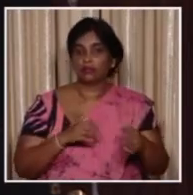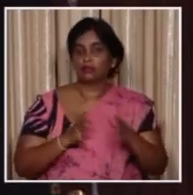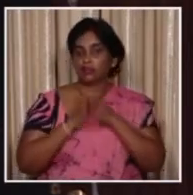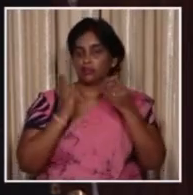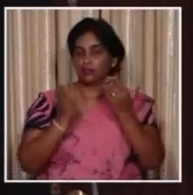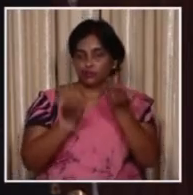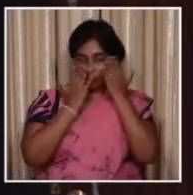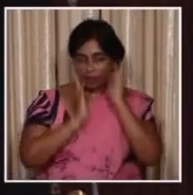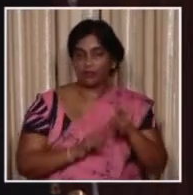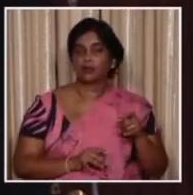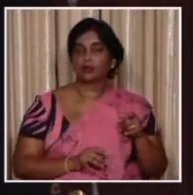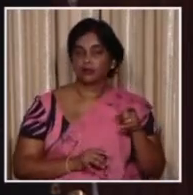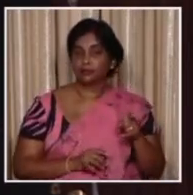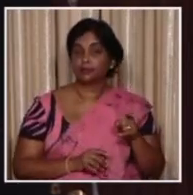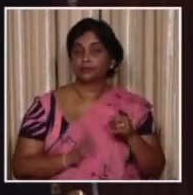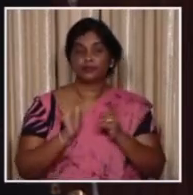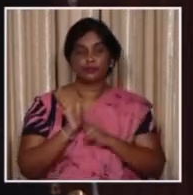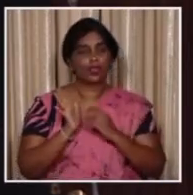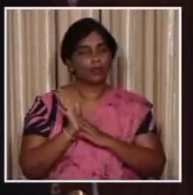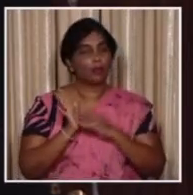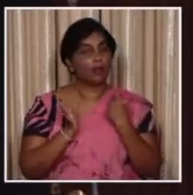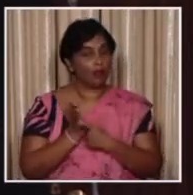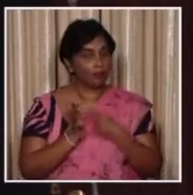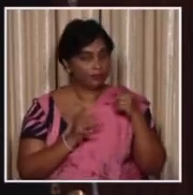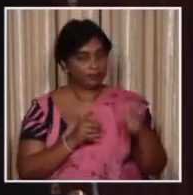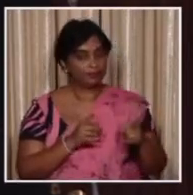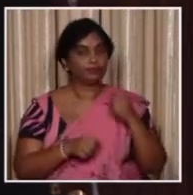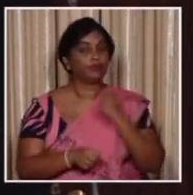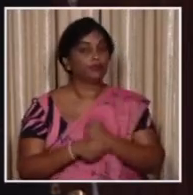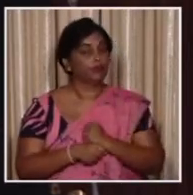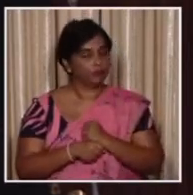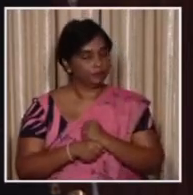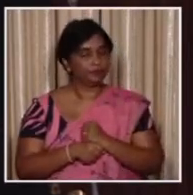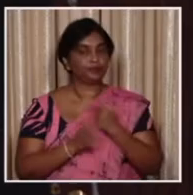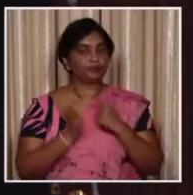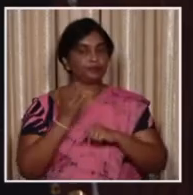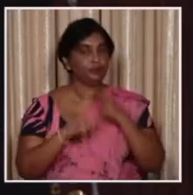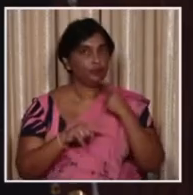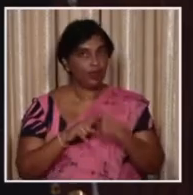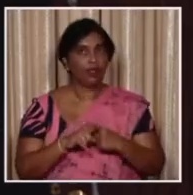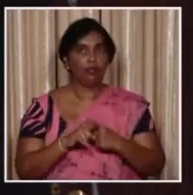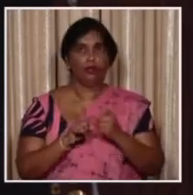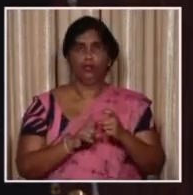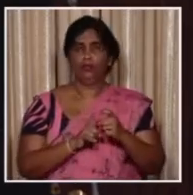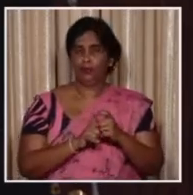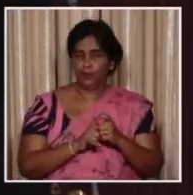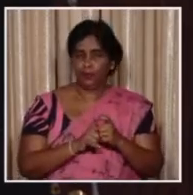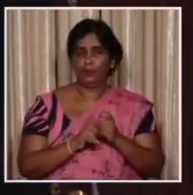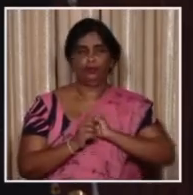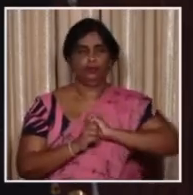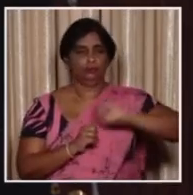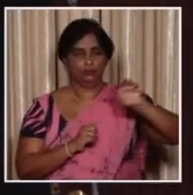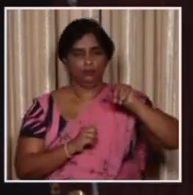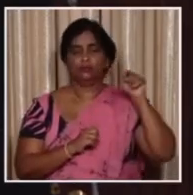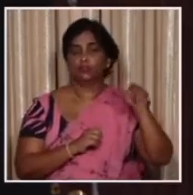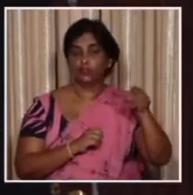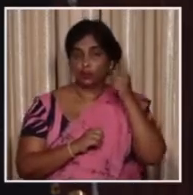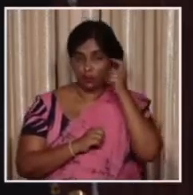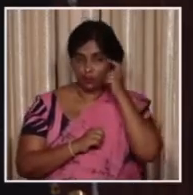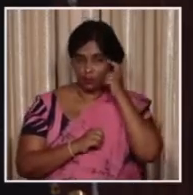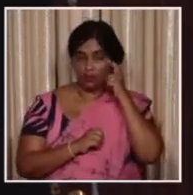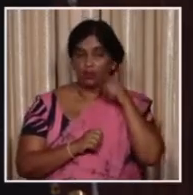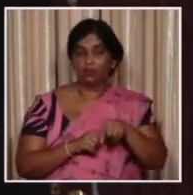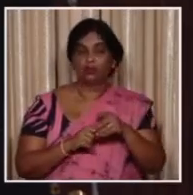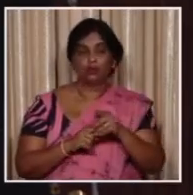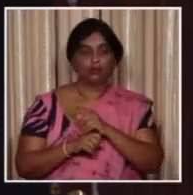සාක්ෂි ඇවිල්ලා තිබෙනවා. එන්.එම්.ආර් එක හරහා රජයේ බදු මුදල් දරුණු විදිහට එහාට යනවා. ඔබ දන්නවා